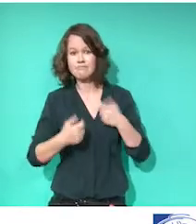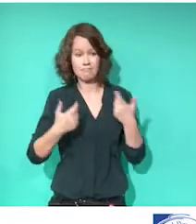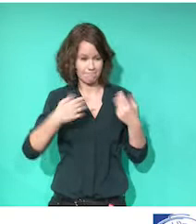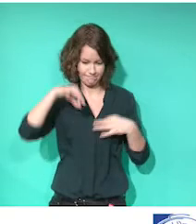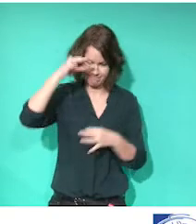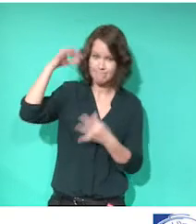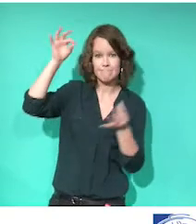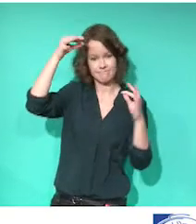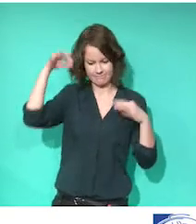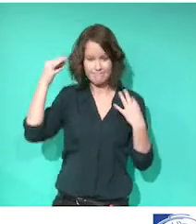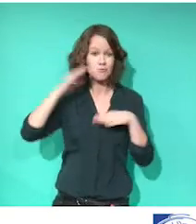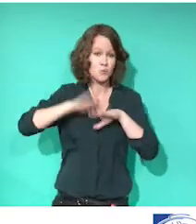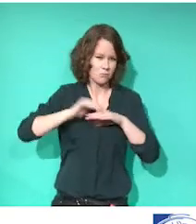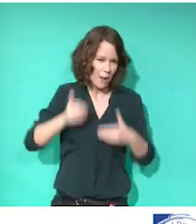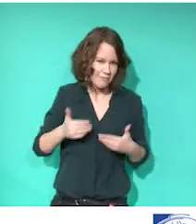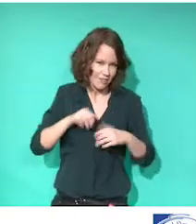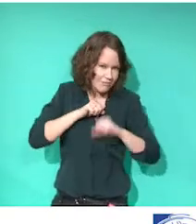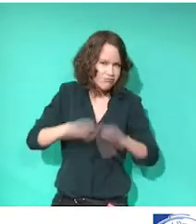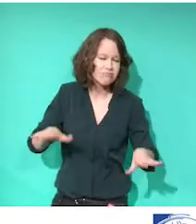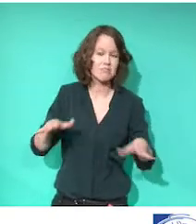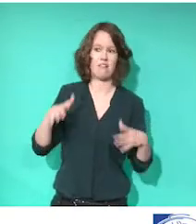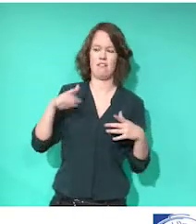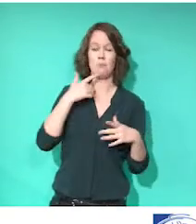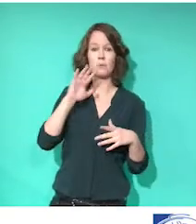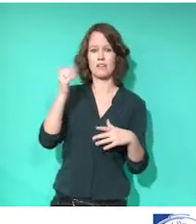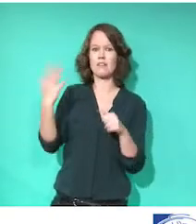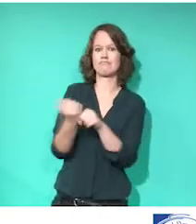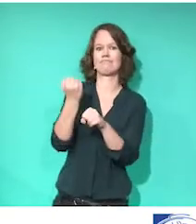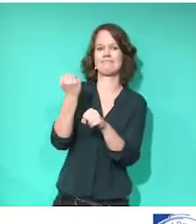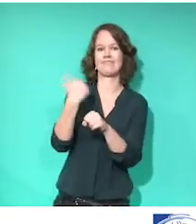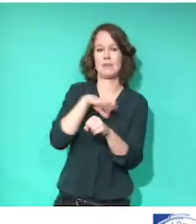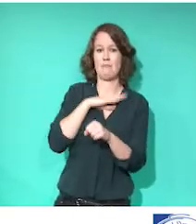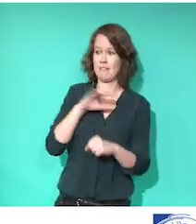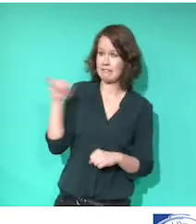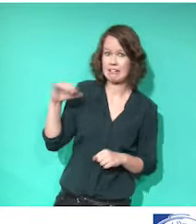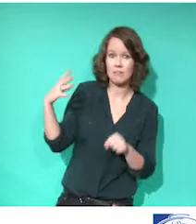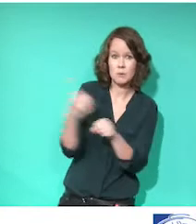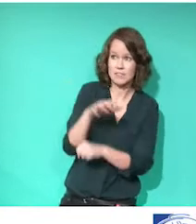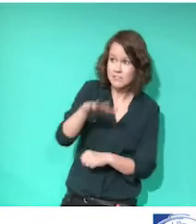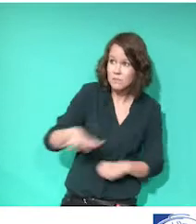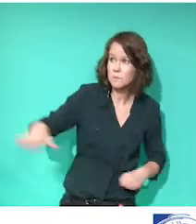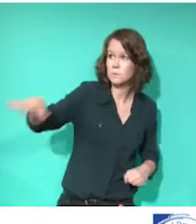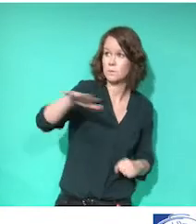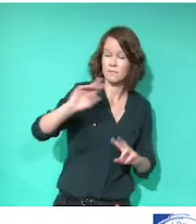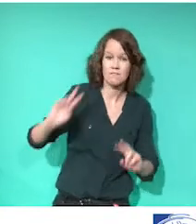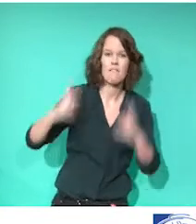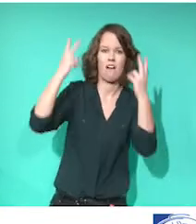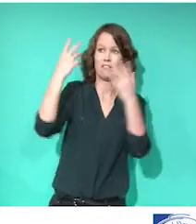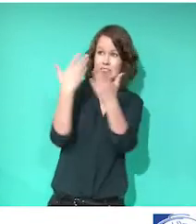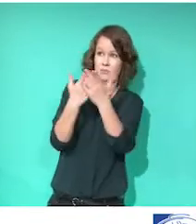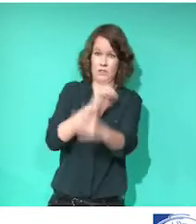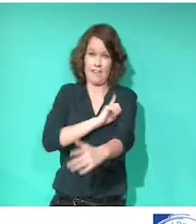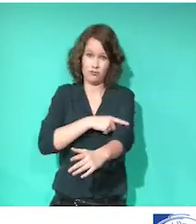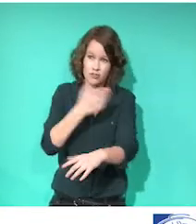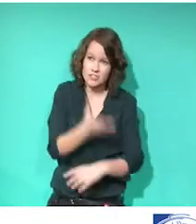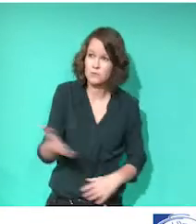identifié. Et ce qui a fait le succès, c'est que vous êtes les forces vives de ce plan et que la dynamique, c'est vous qui